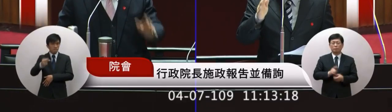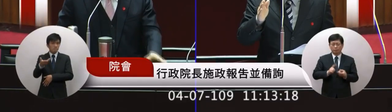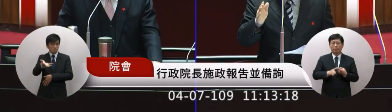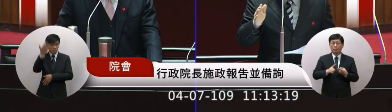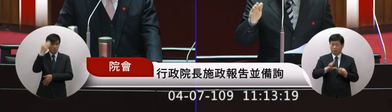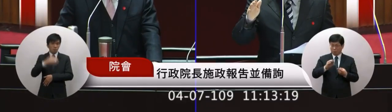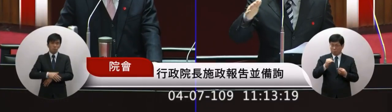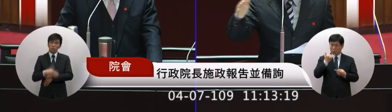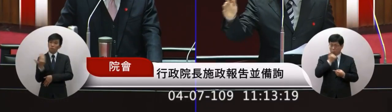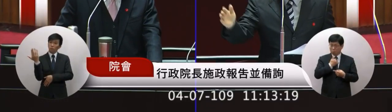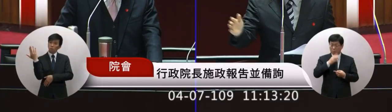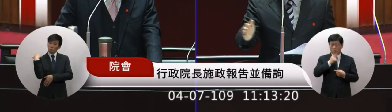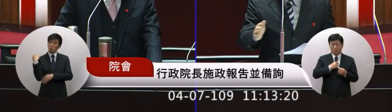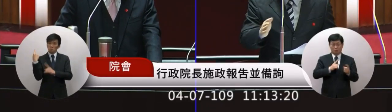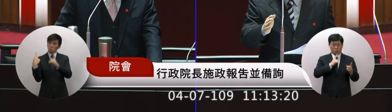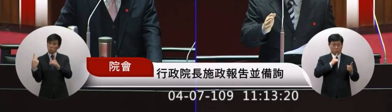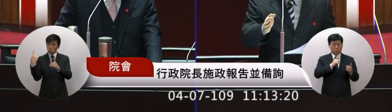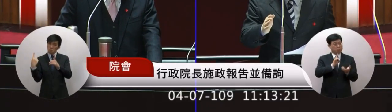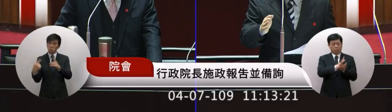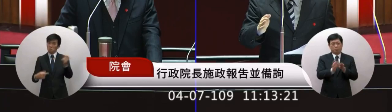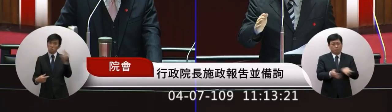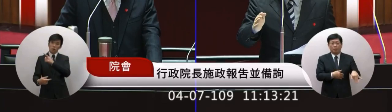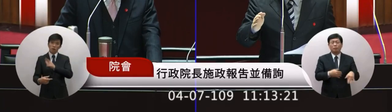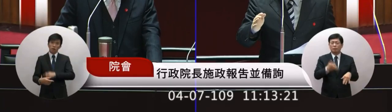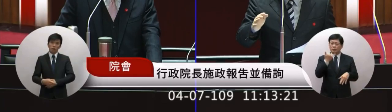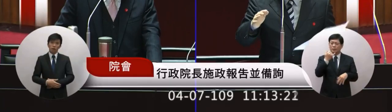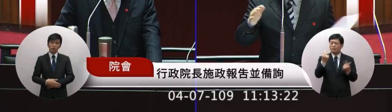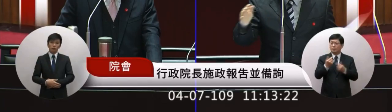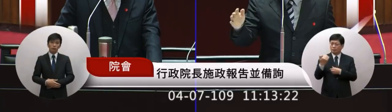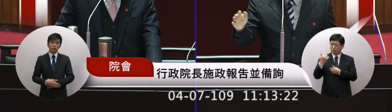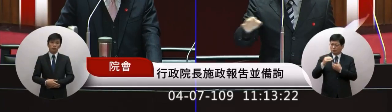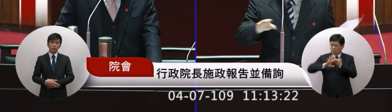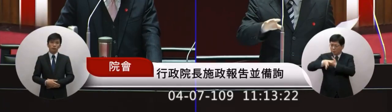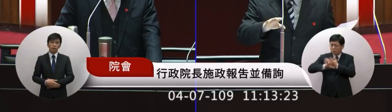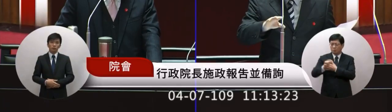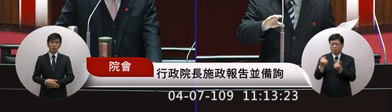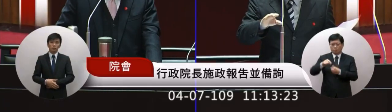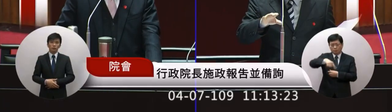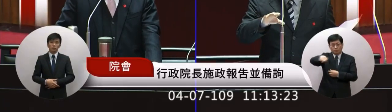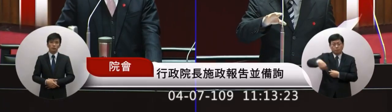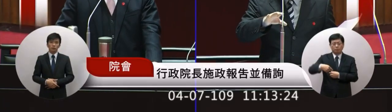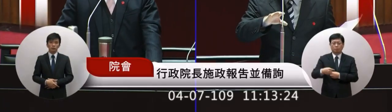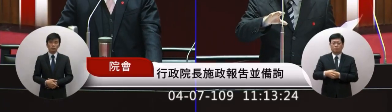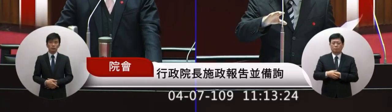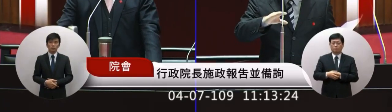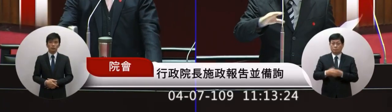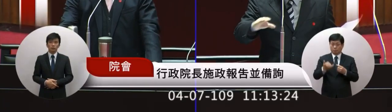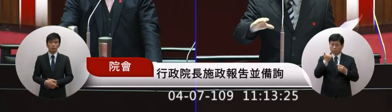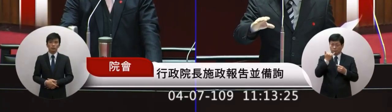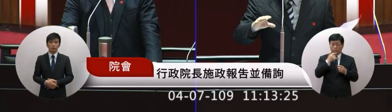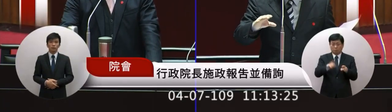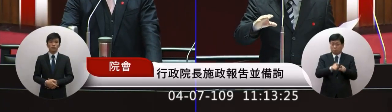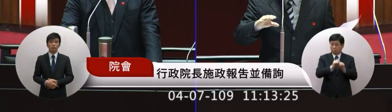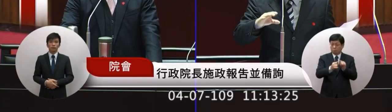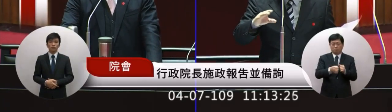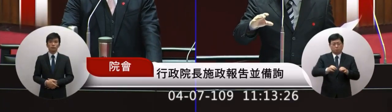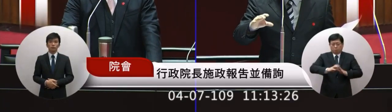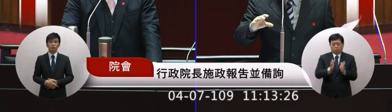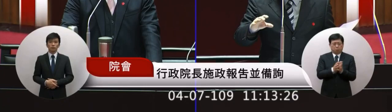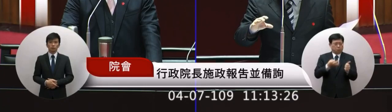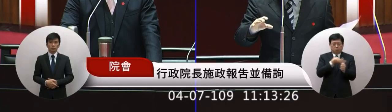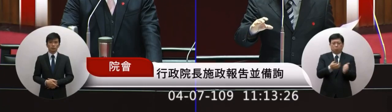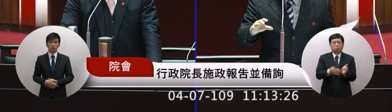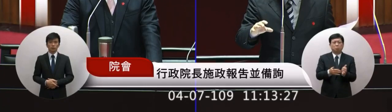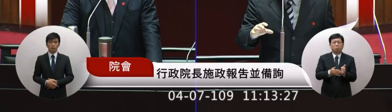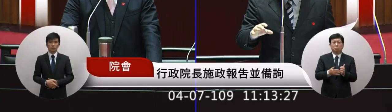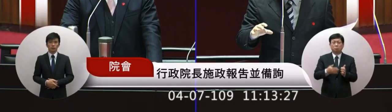上次还多。那有没有可能用排付之后的时候，就是能够像有些国家哈，他们包括他们给民众直接发放现金，